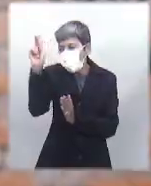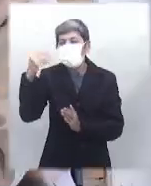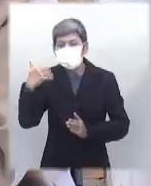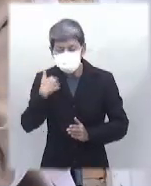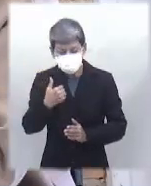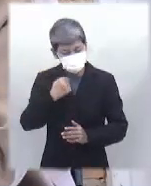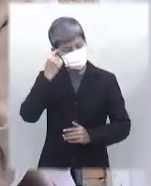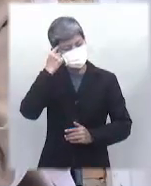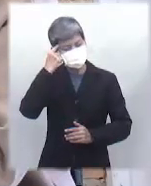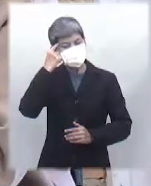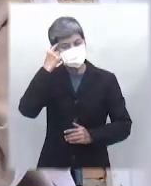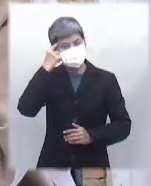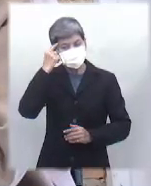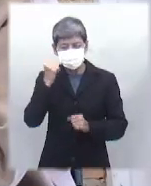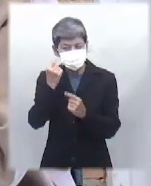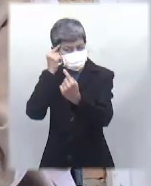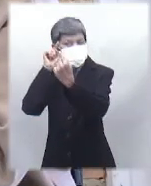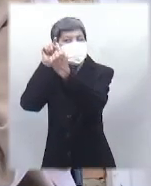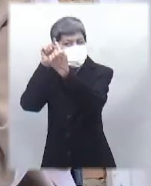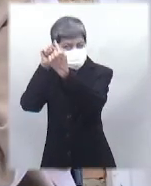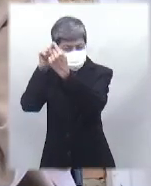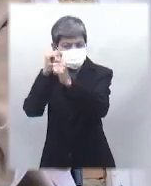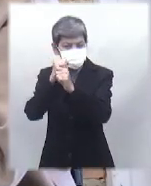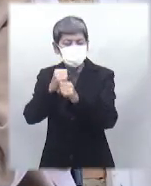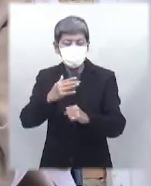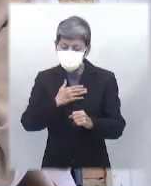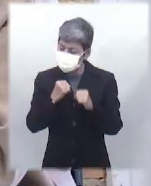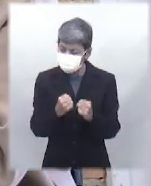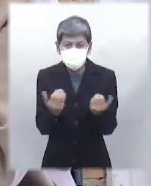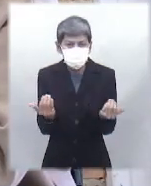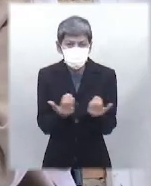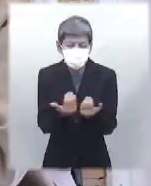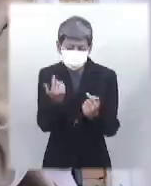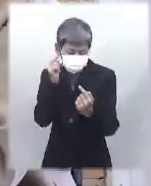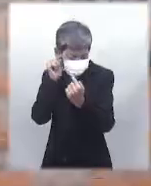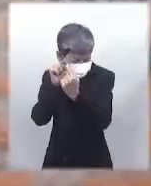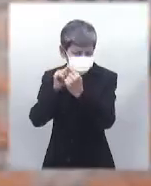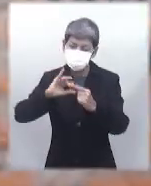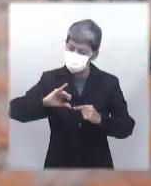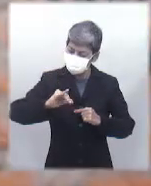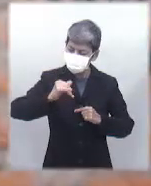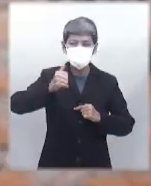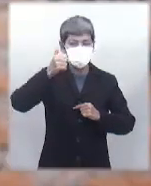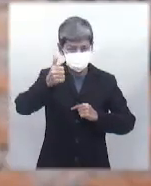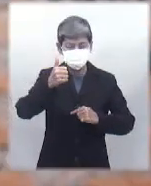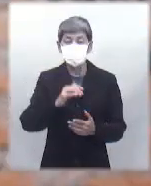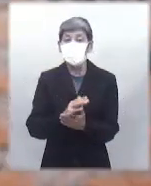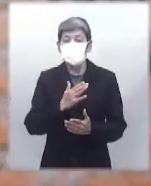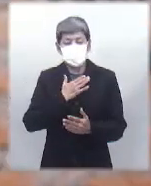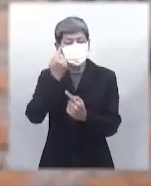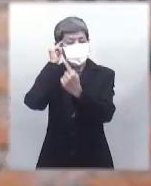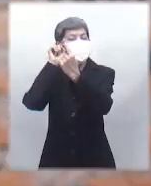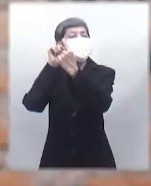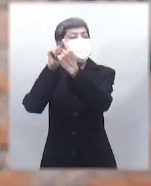นะครับแต่เราต้องมองเป้าหมายทนายชัดเจนให้ได้ว่าวันหนึ่งเราจะพารูปเราไปถึงไหนแล้วเมื่อเรา